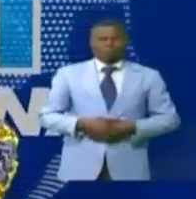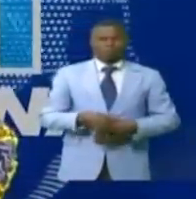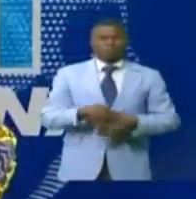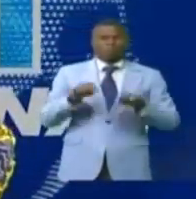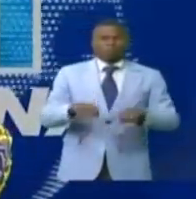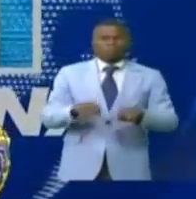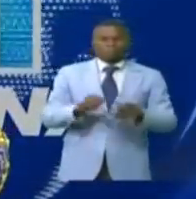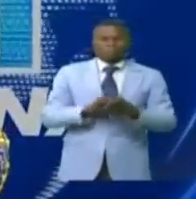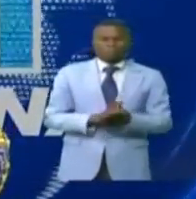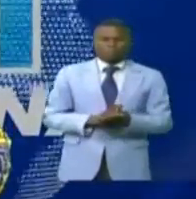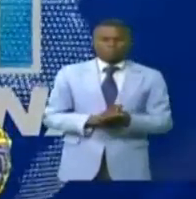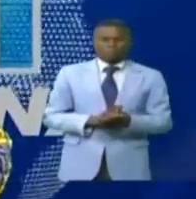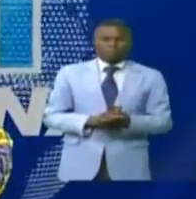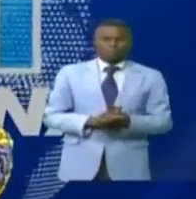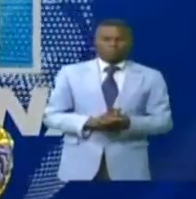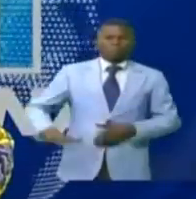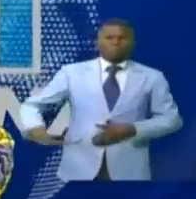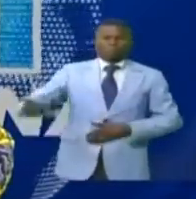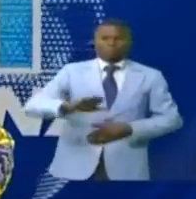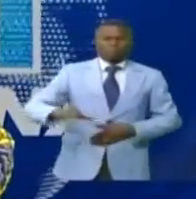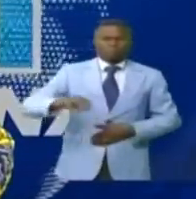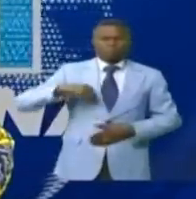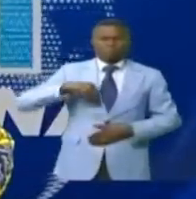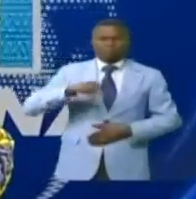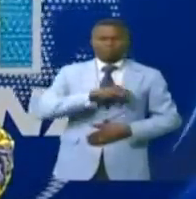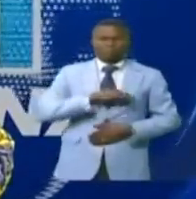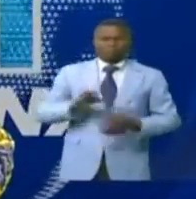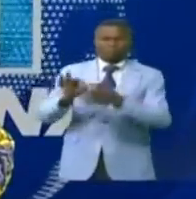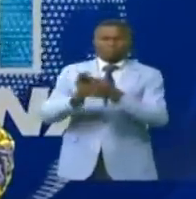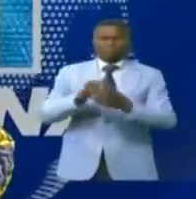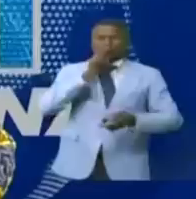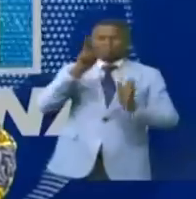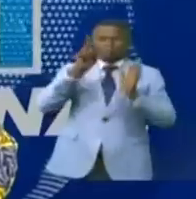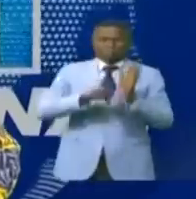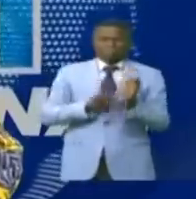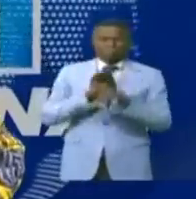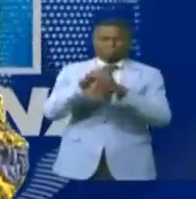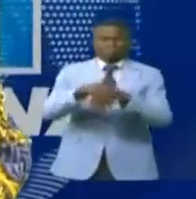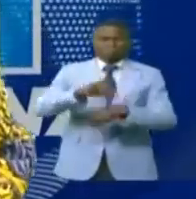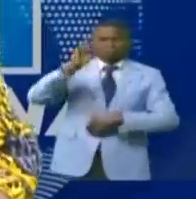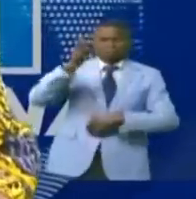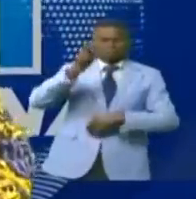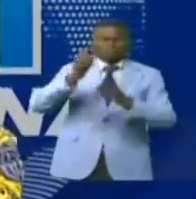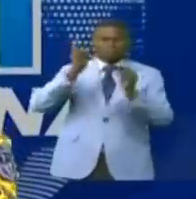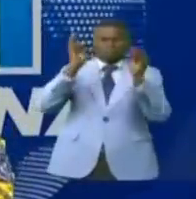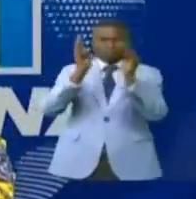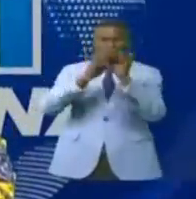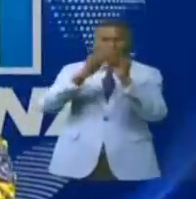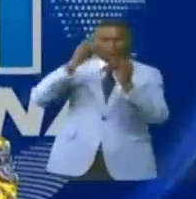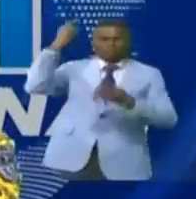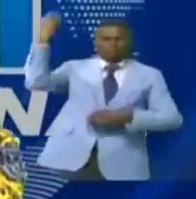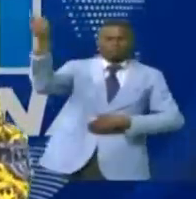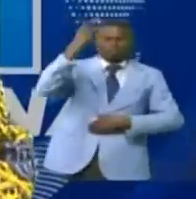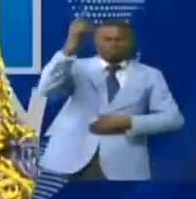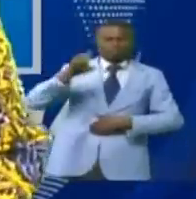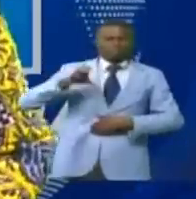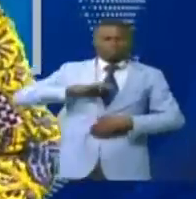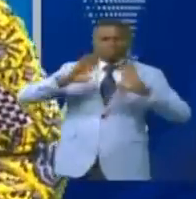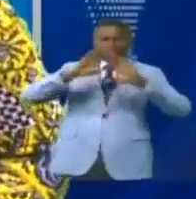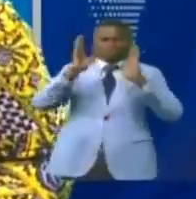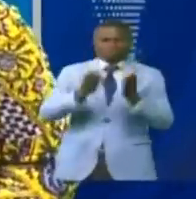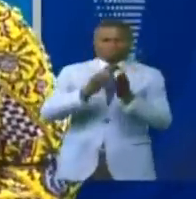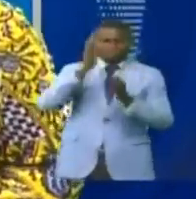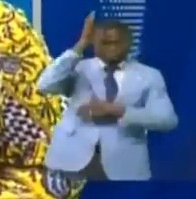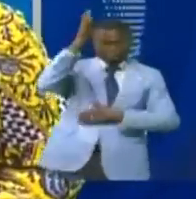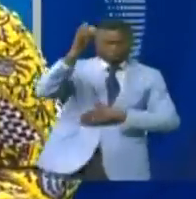Direction Montevideo, les pays membres de l'Union parlementaire participent au deuxième sommet mondial des commissions du futur.